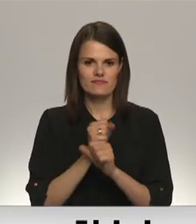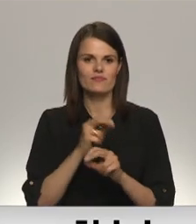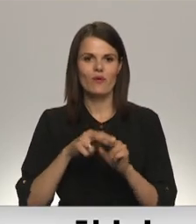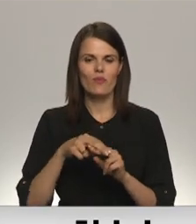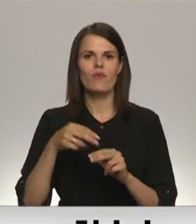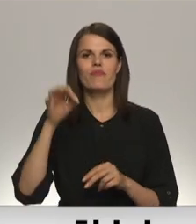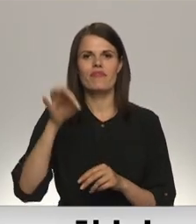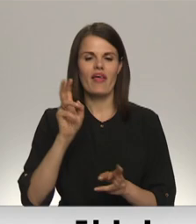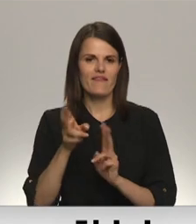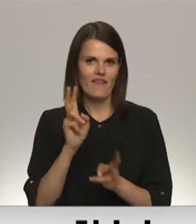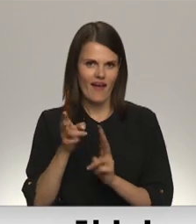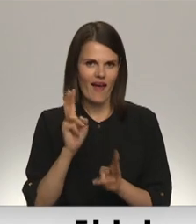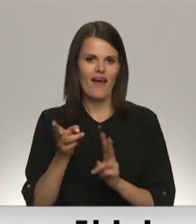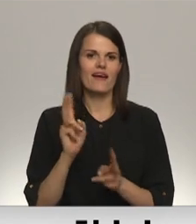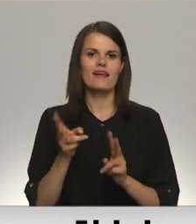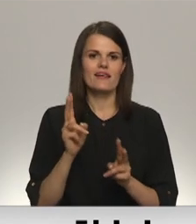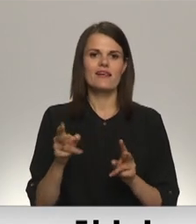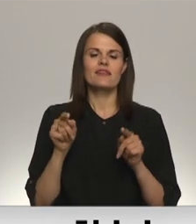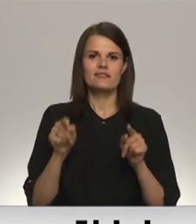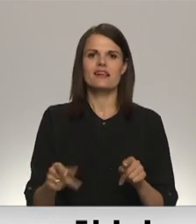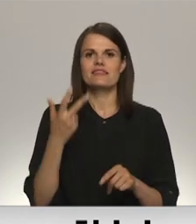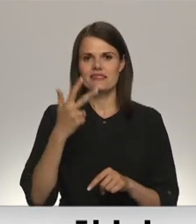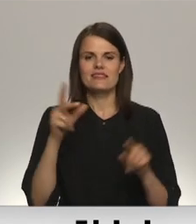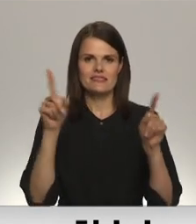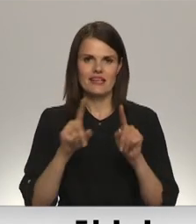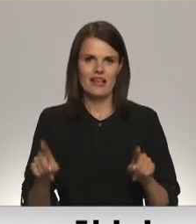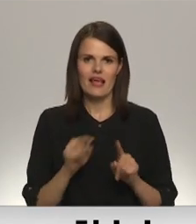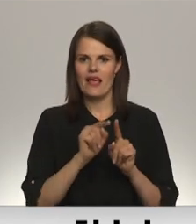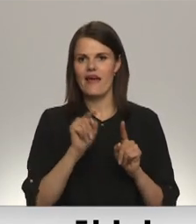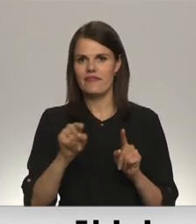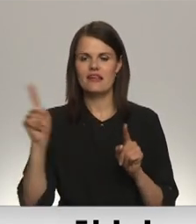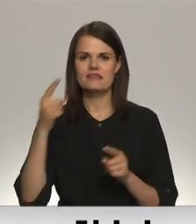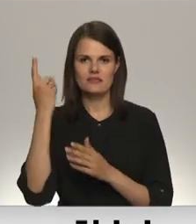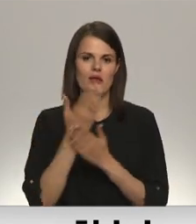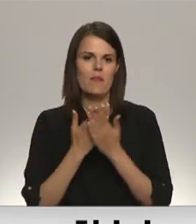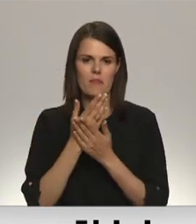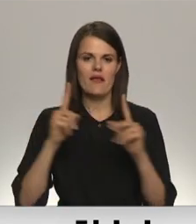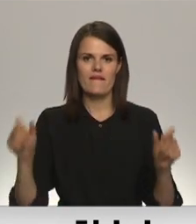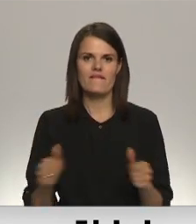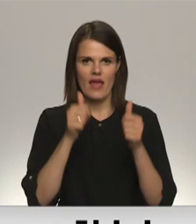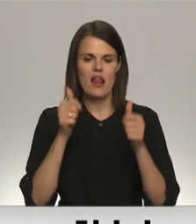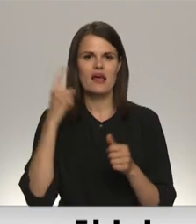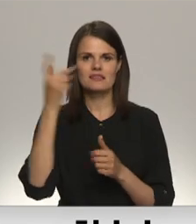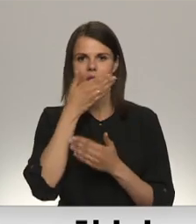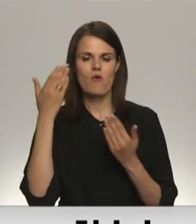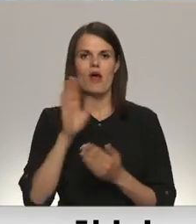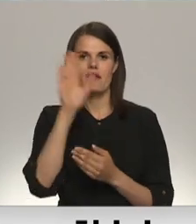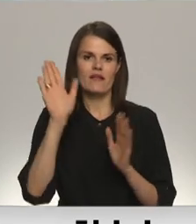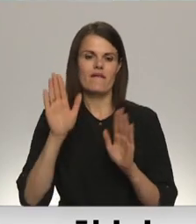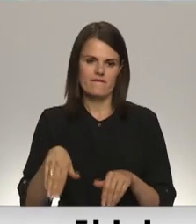teikannu. Tātad šīs te trīs lietas, šeit saules paneļi vienlaicīgi saulainā dienā